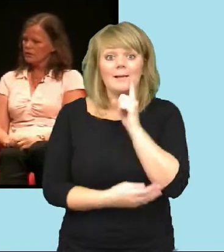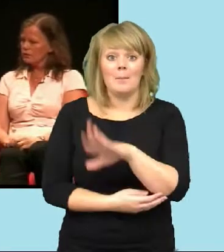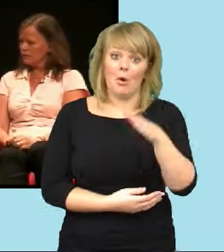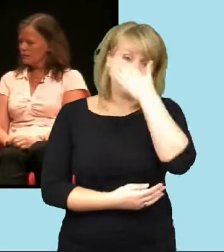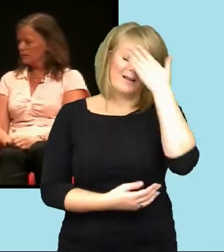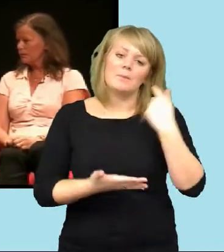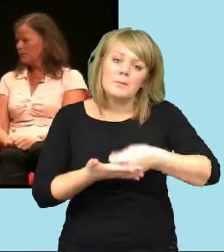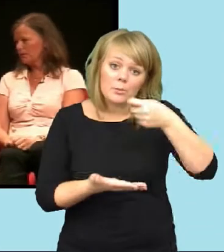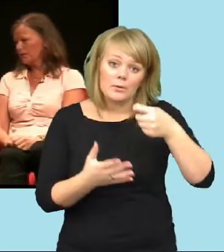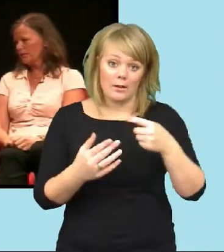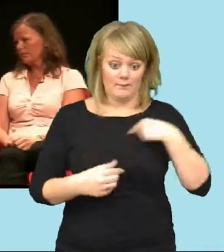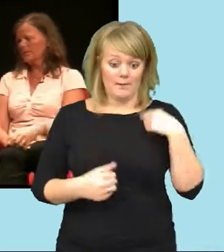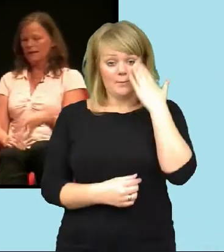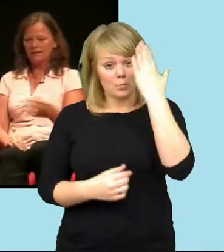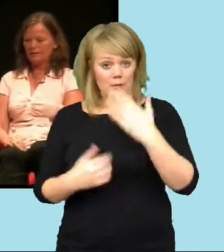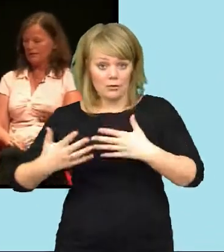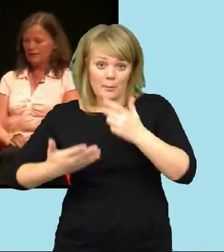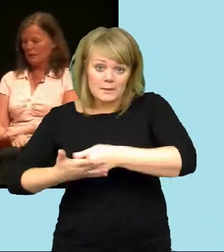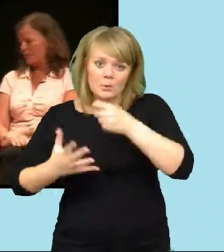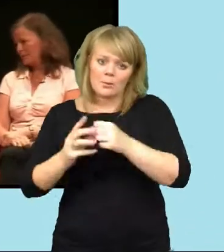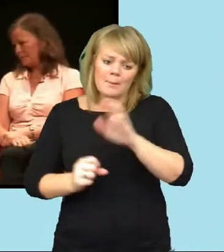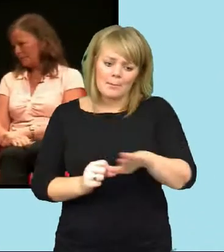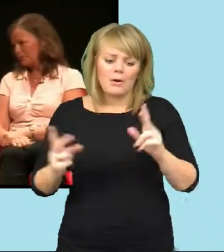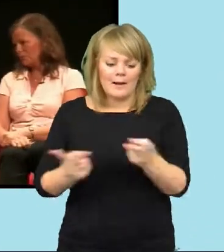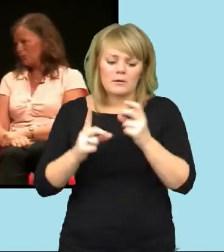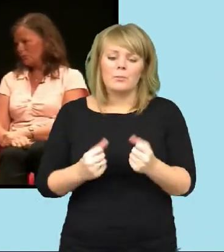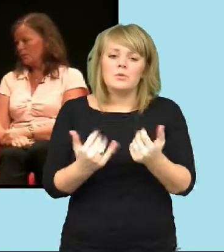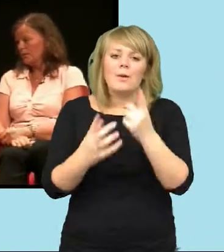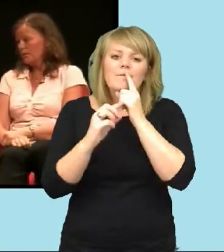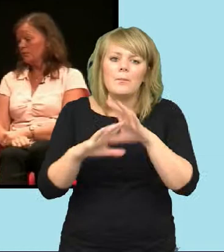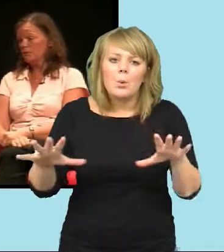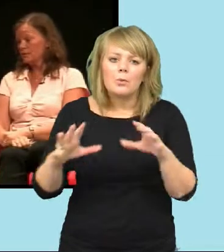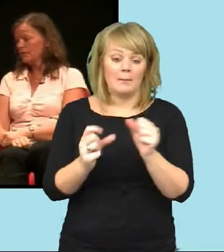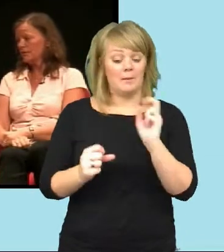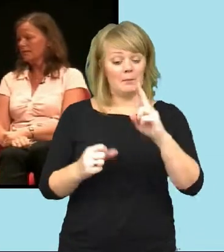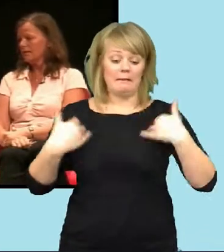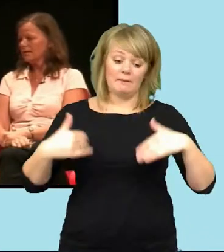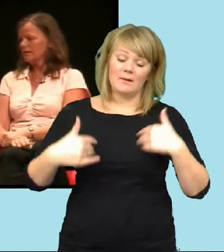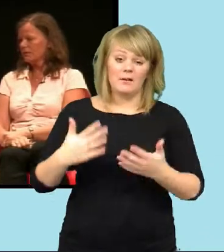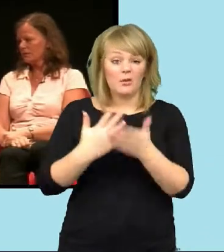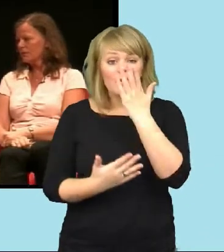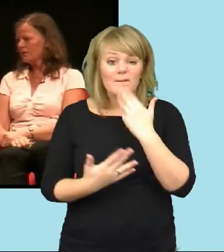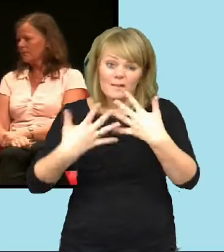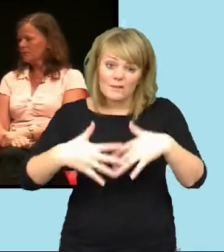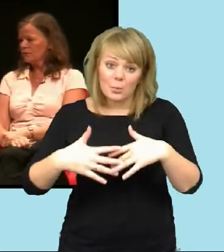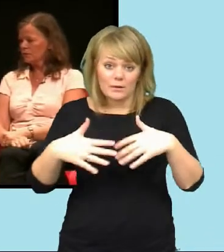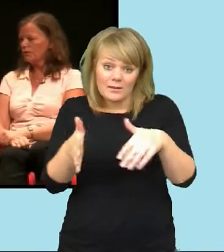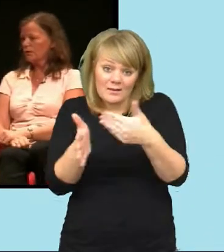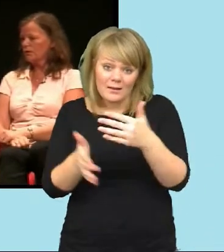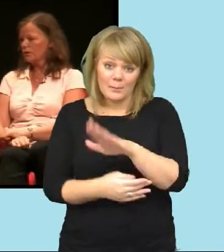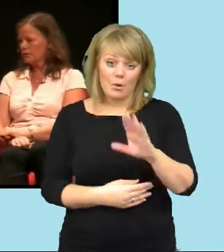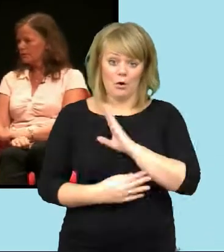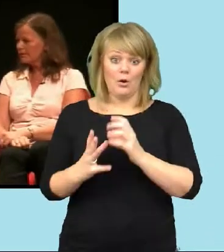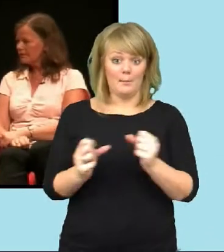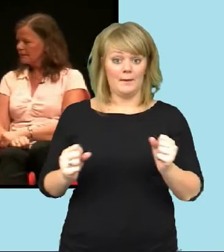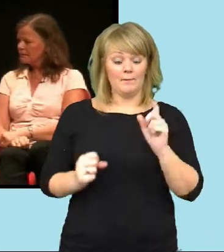men de måste ändå få informationen, tycker jag. Men det är väldigt individuellt, beroende på vilket funktionshinder som barnet har. Men för vår del har